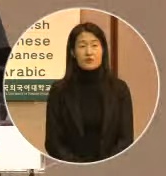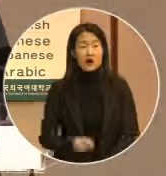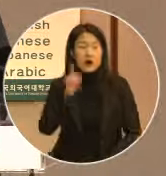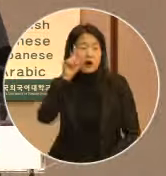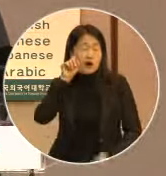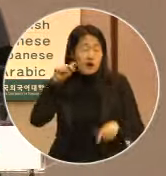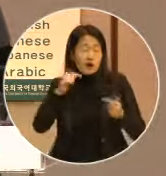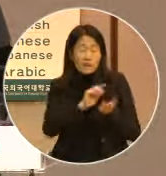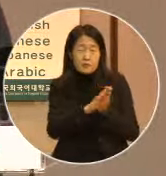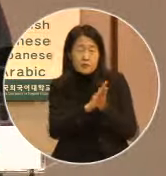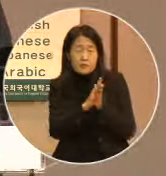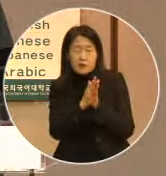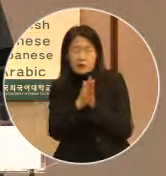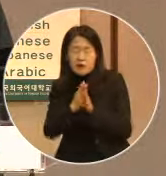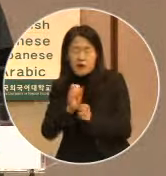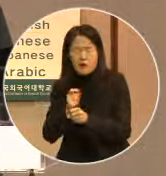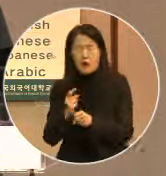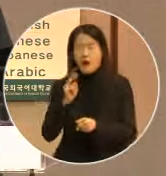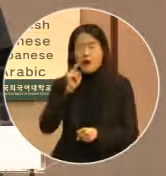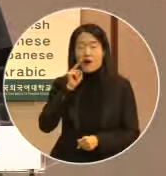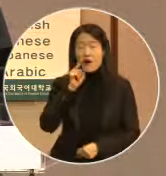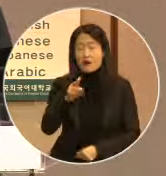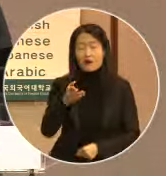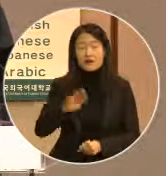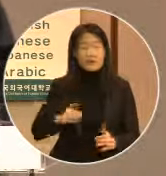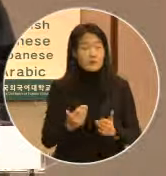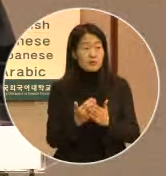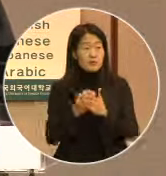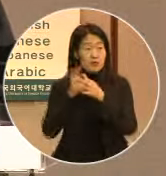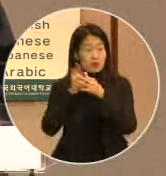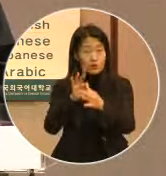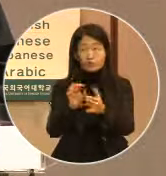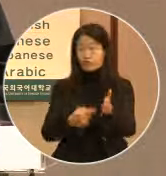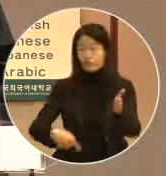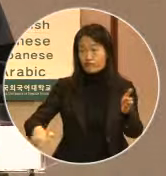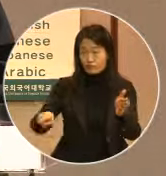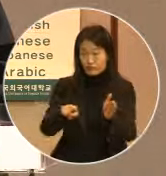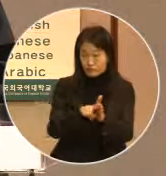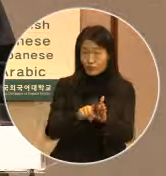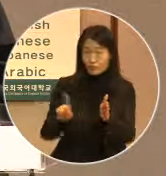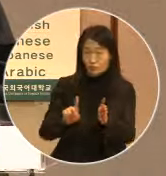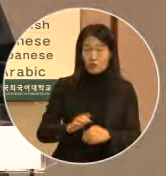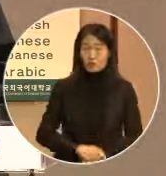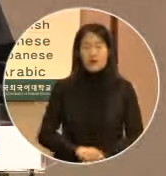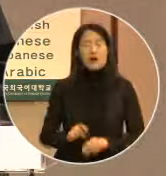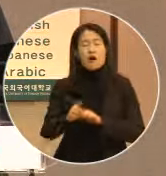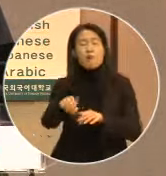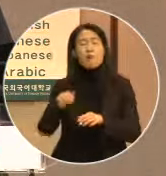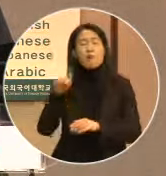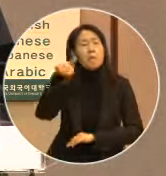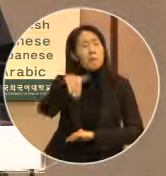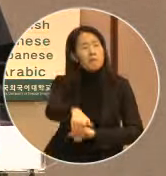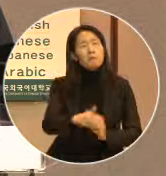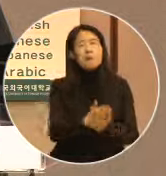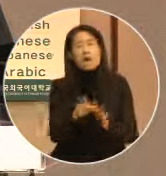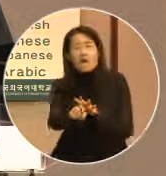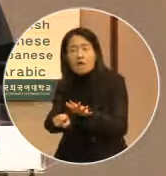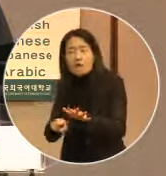다르게 급변하는 정보와 사회에서 발전을 거듭하기 위해서는 아니 퇴보하지 않기